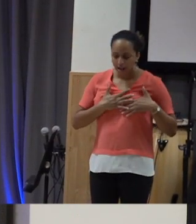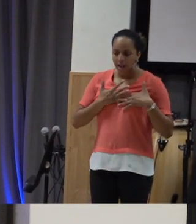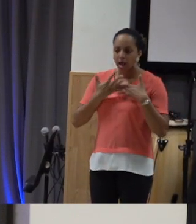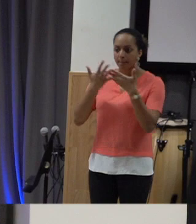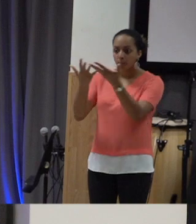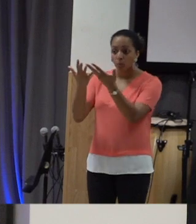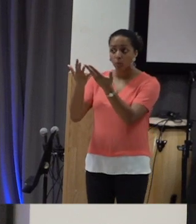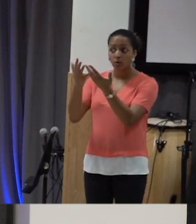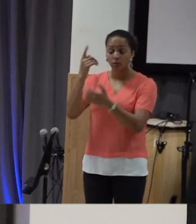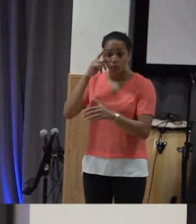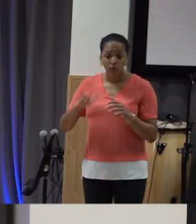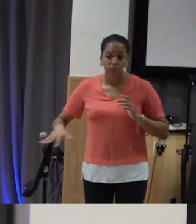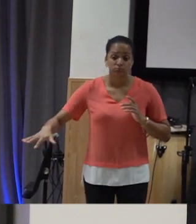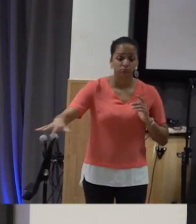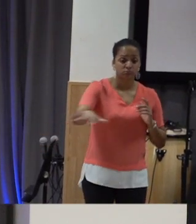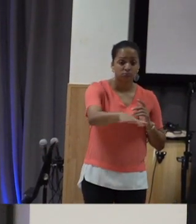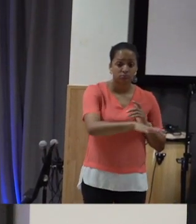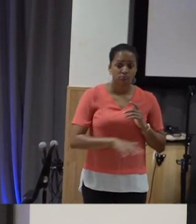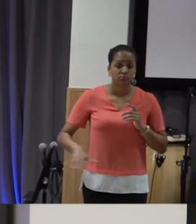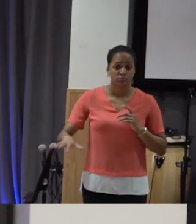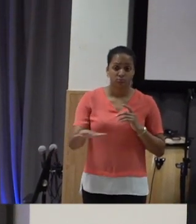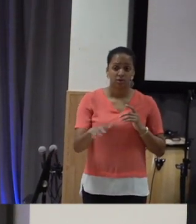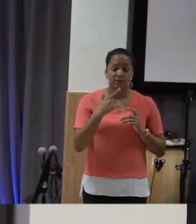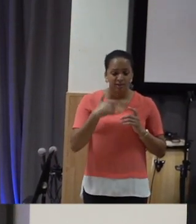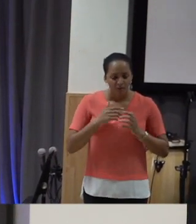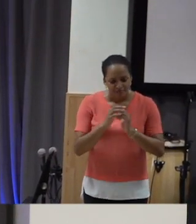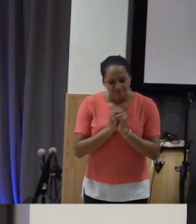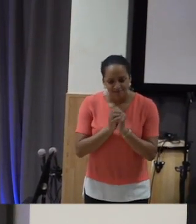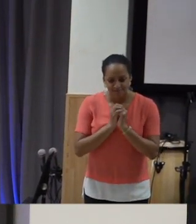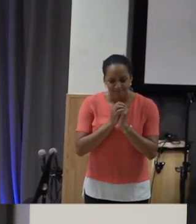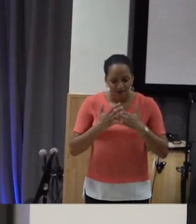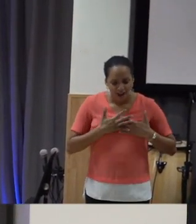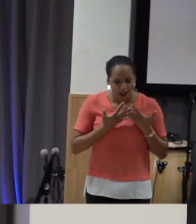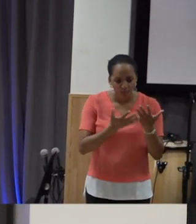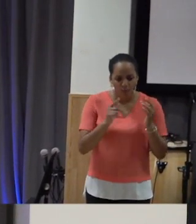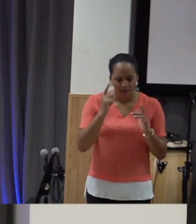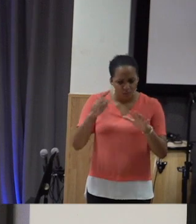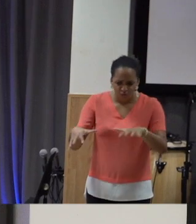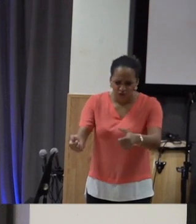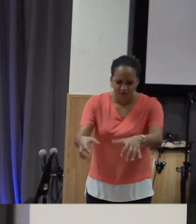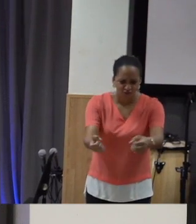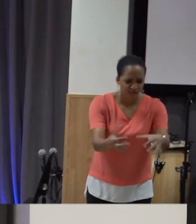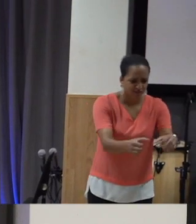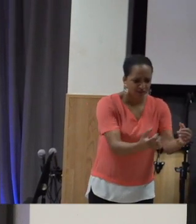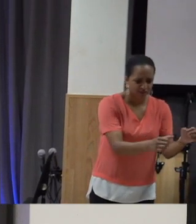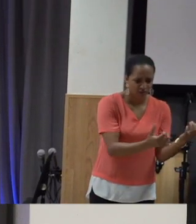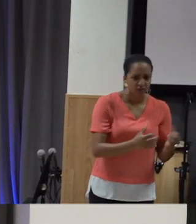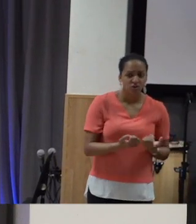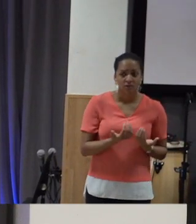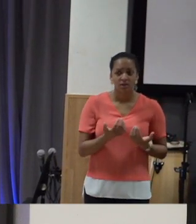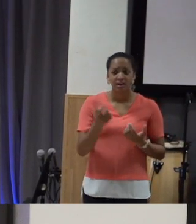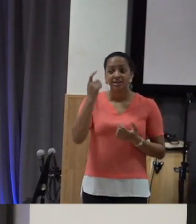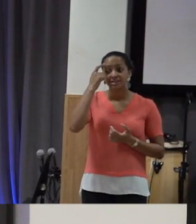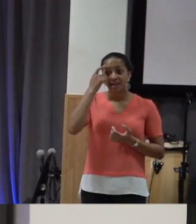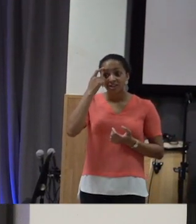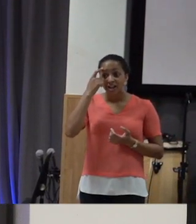prochain. Ça, c'est une prière que Dieu agrée. Quand tu pries par amour et tu pries pour que les autres soient sauvés. La sagesse te donne d'être entendu